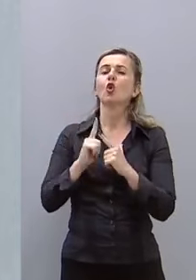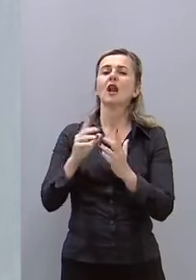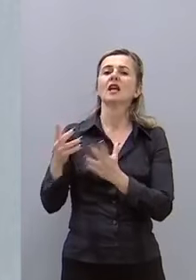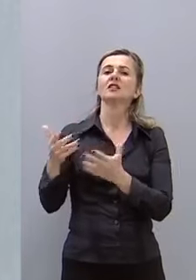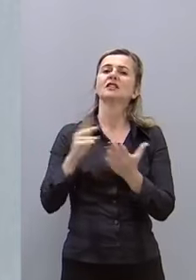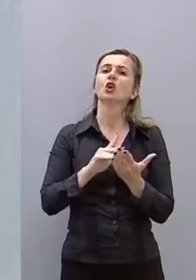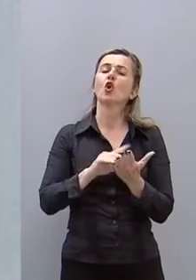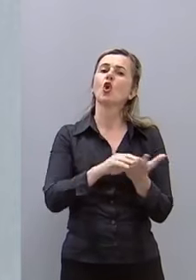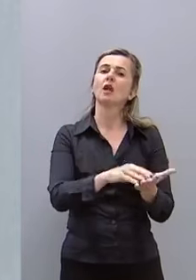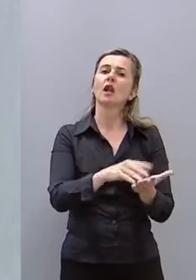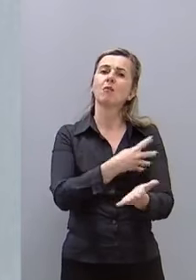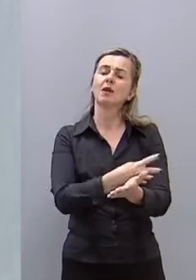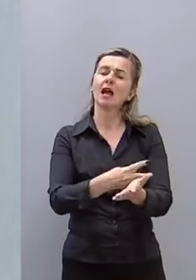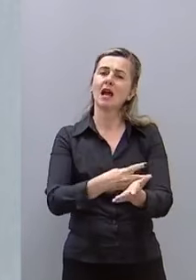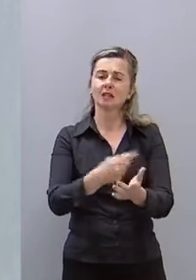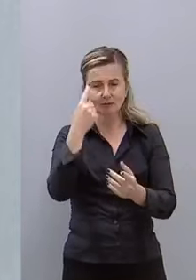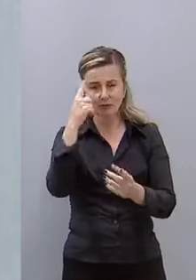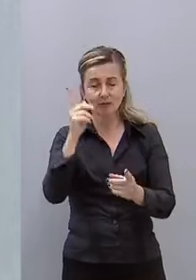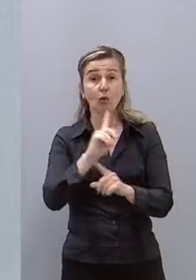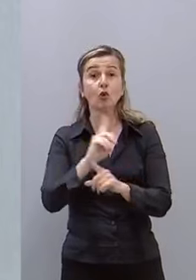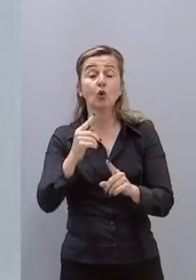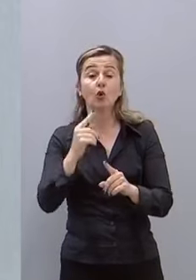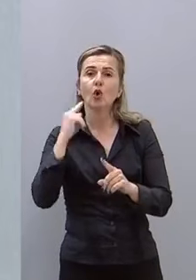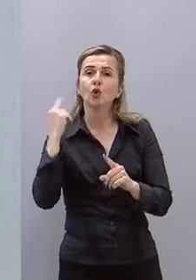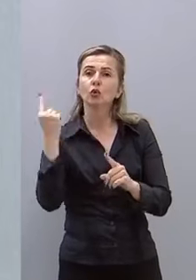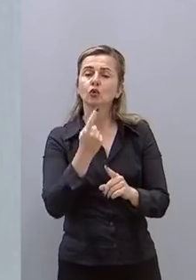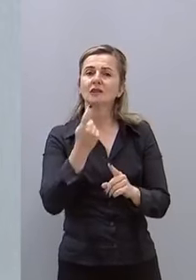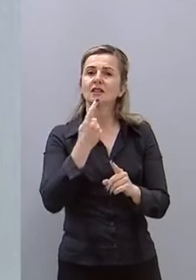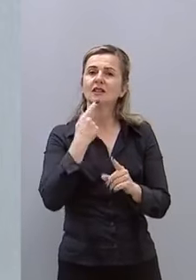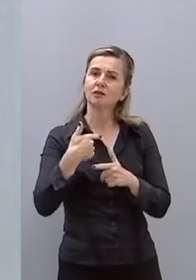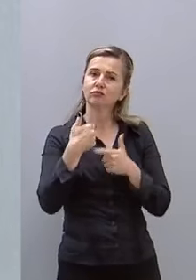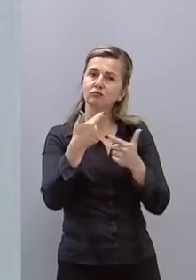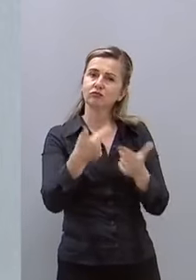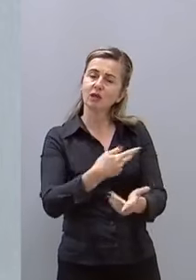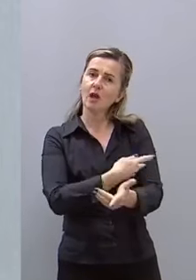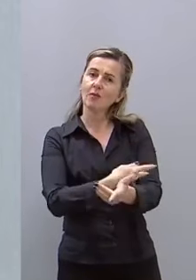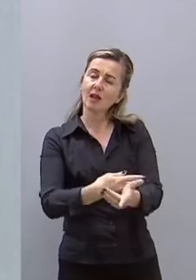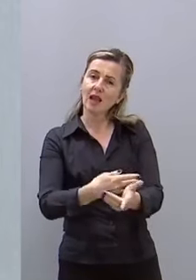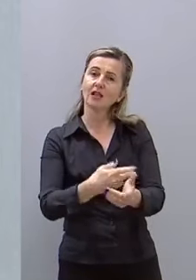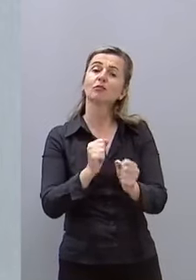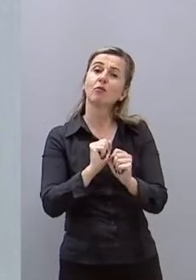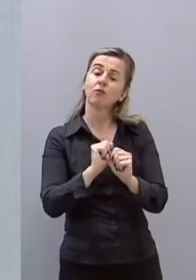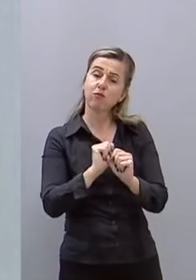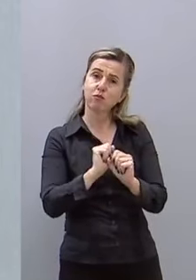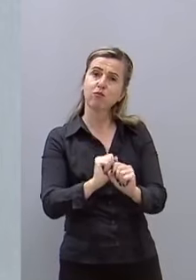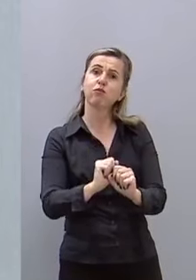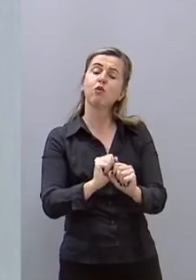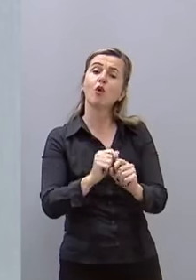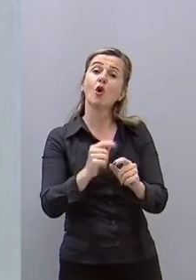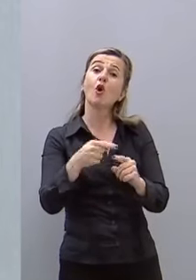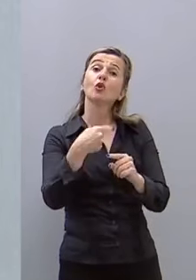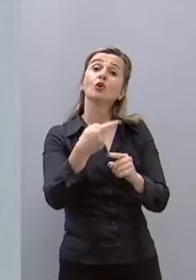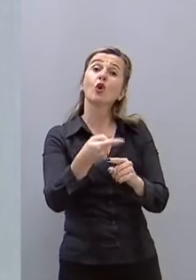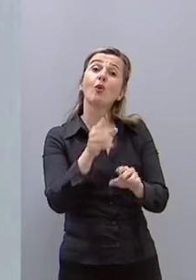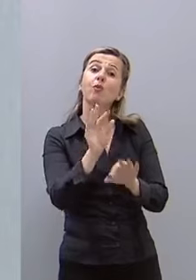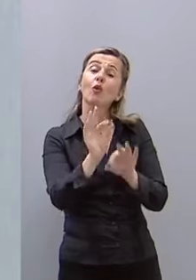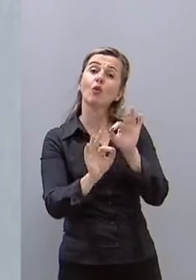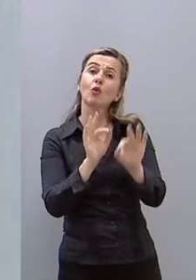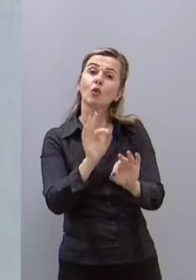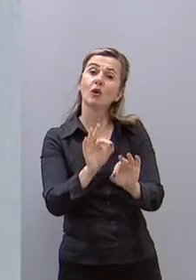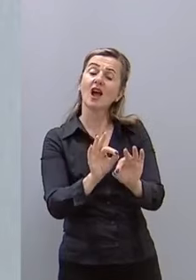non tutti coloro che torneranno il plasmix potranno essere leggibile a questa a poter poi curare